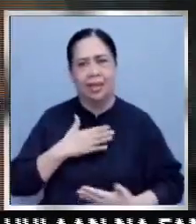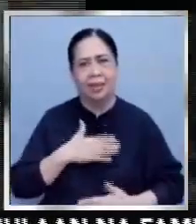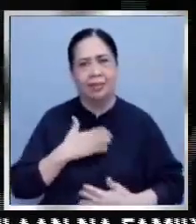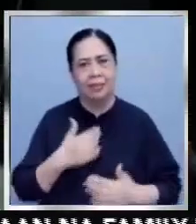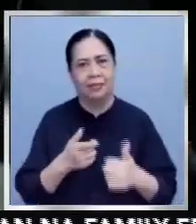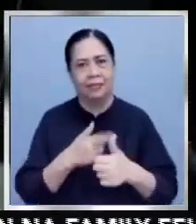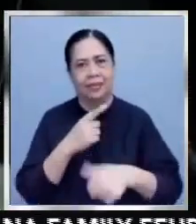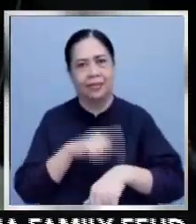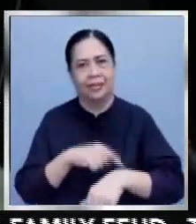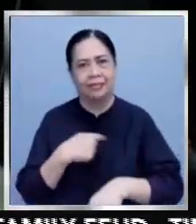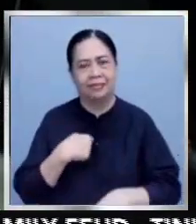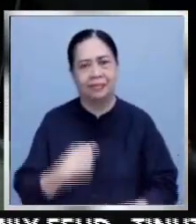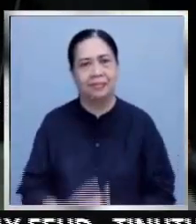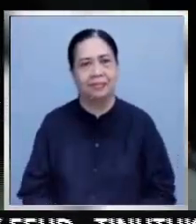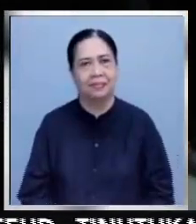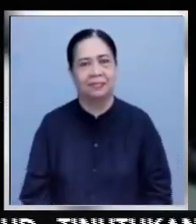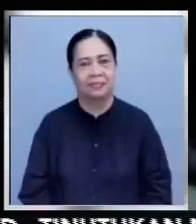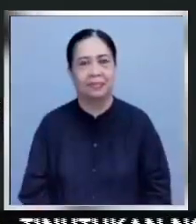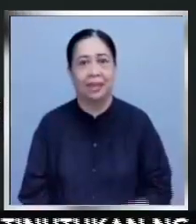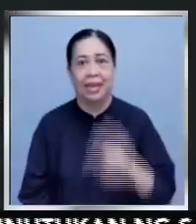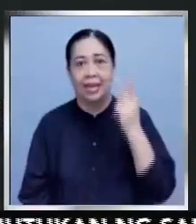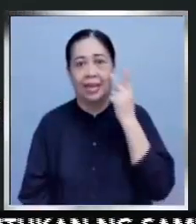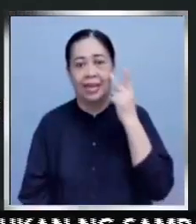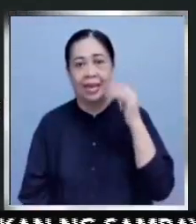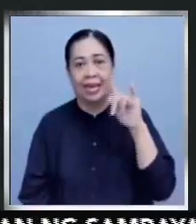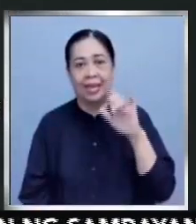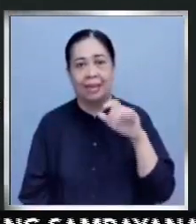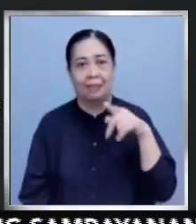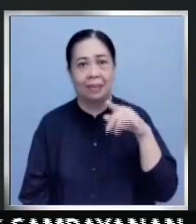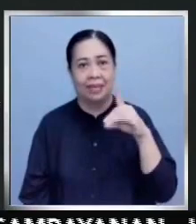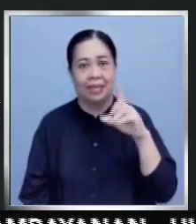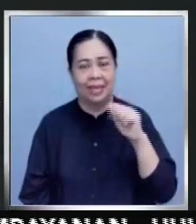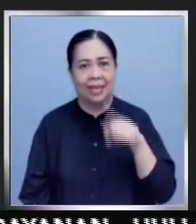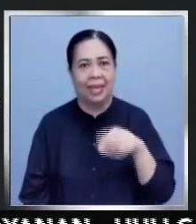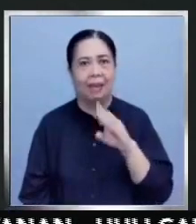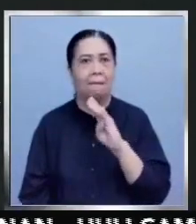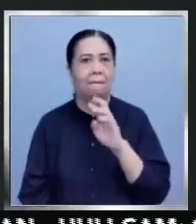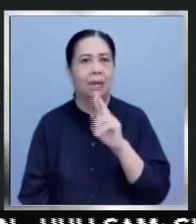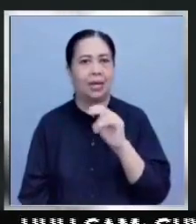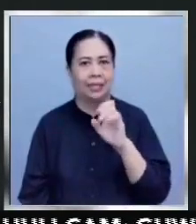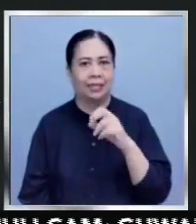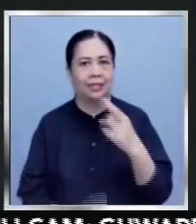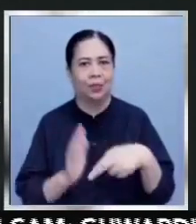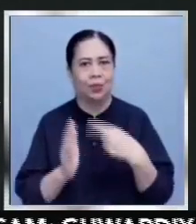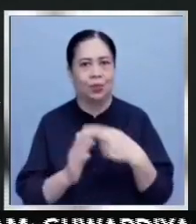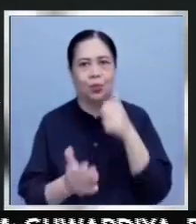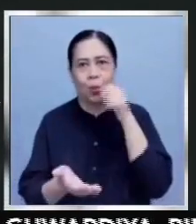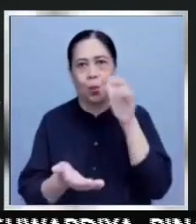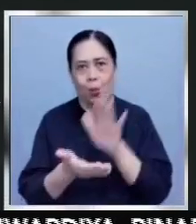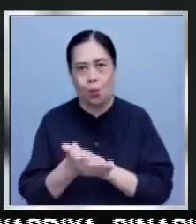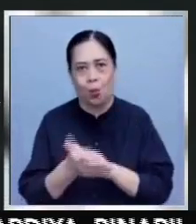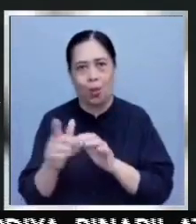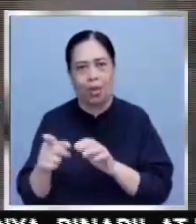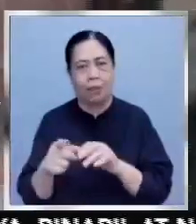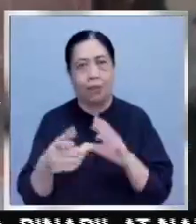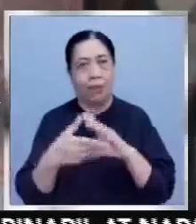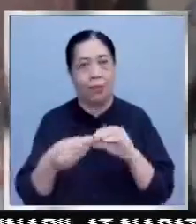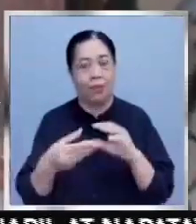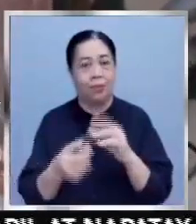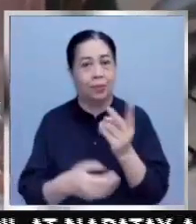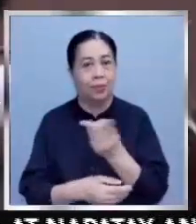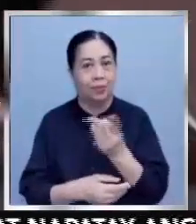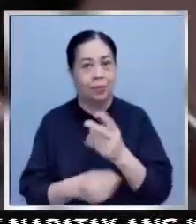ko. Si Kylie Padilla naman, ang gaganap na Bernice, ang asawa ni Elias. Ang kwento nilang mag-asawa,